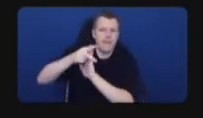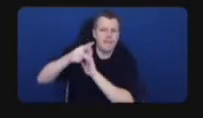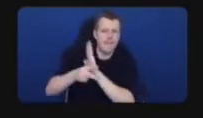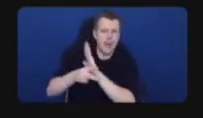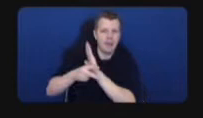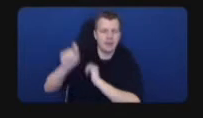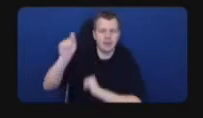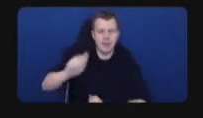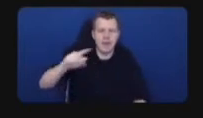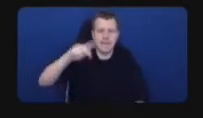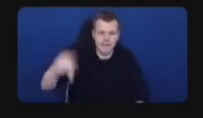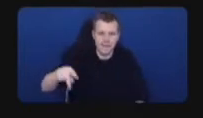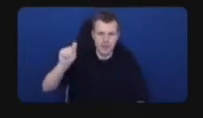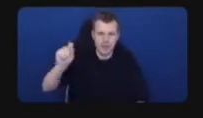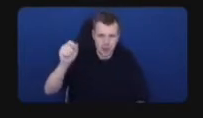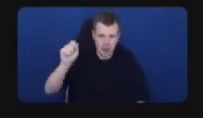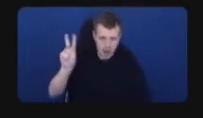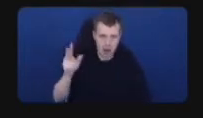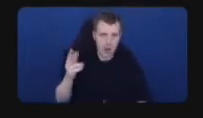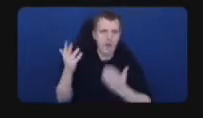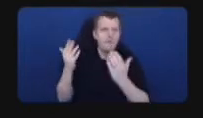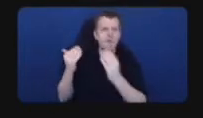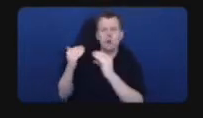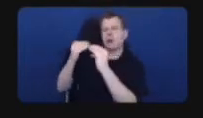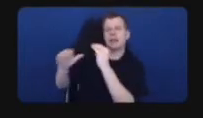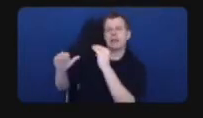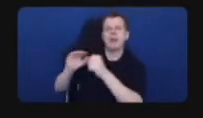就是可以给我们写 email